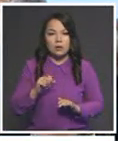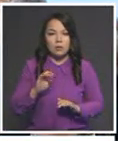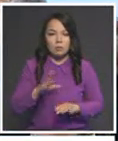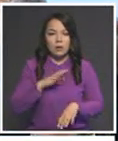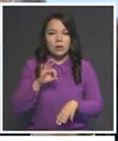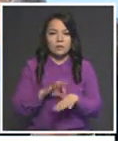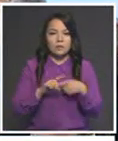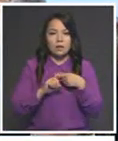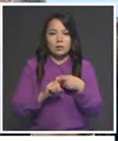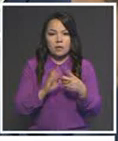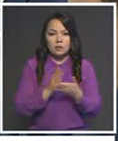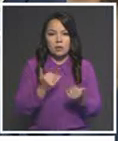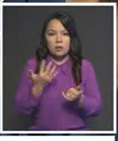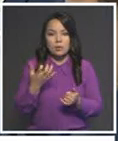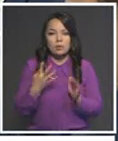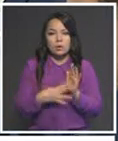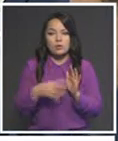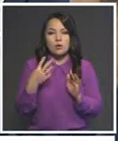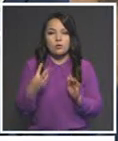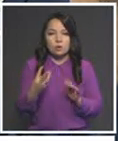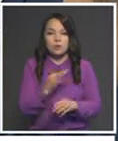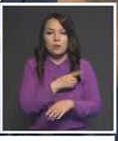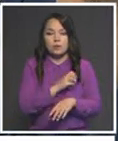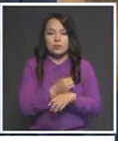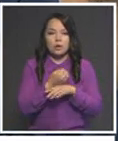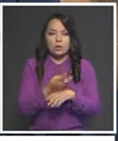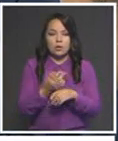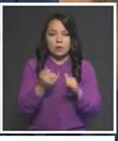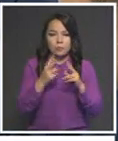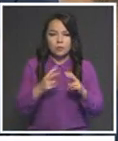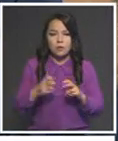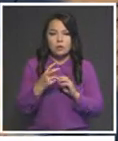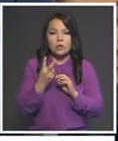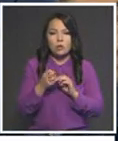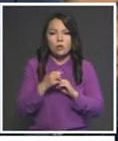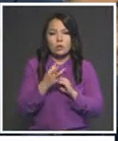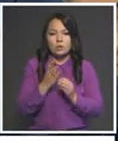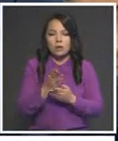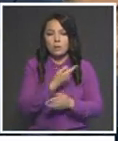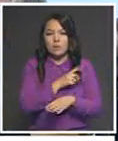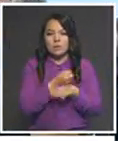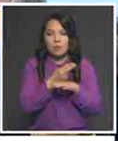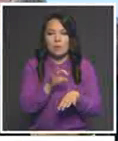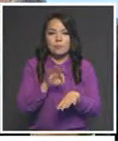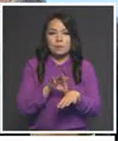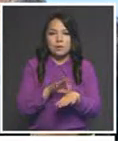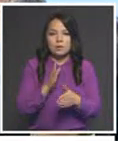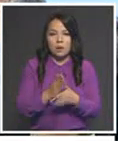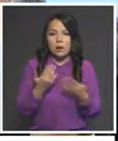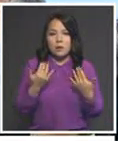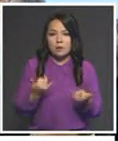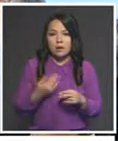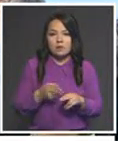күдікпен ел бойынша 593 адам дәрігерге жүгінген. Оның 213-і ауруханаларға жатқызылды. Олардың